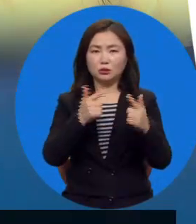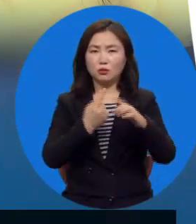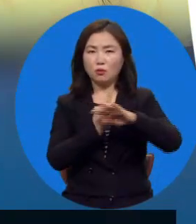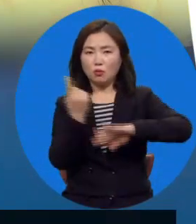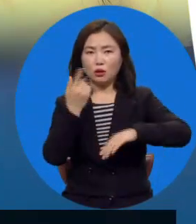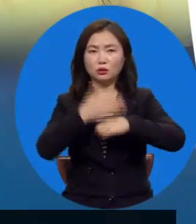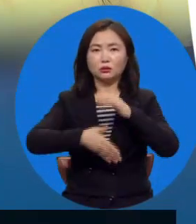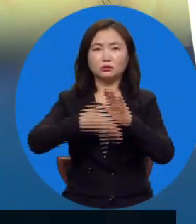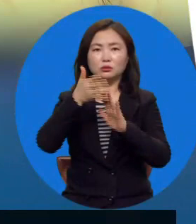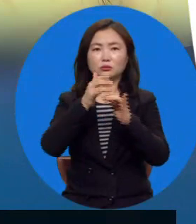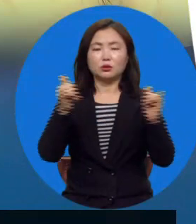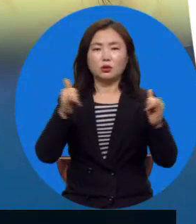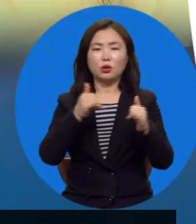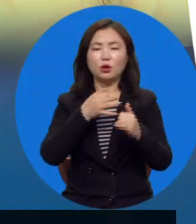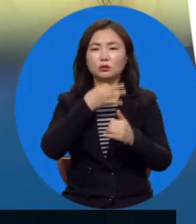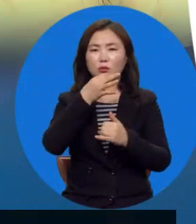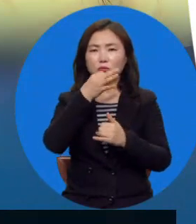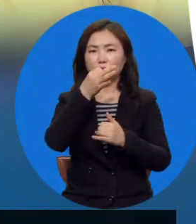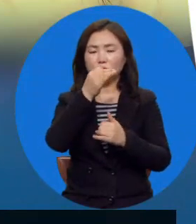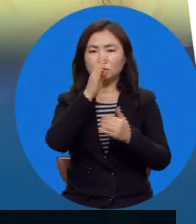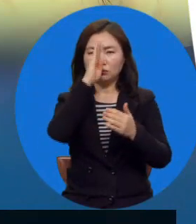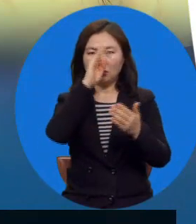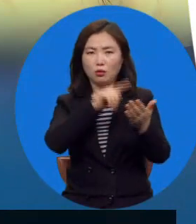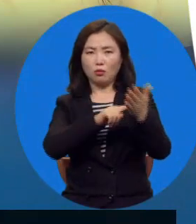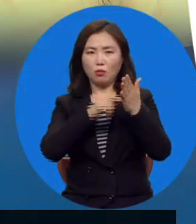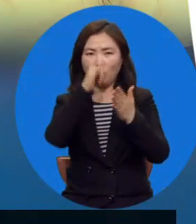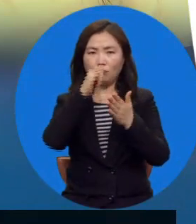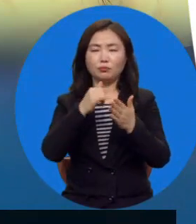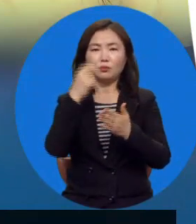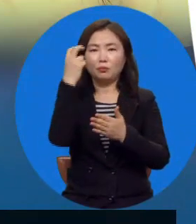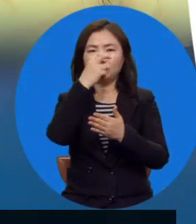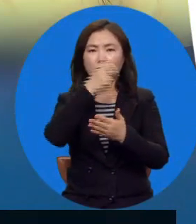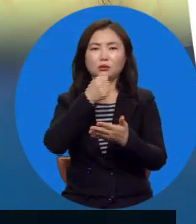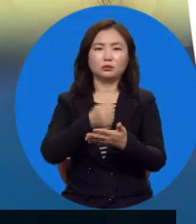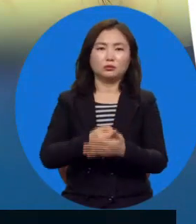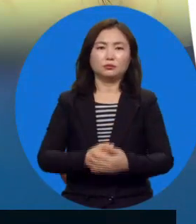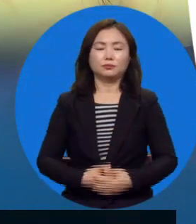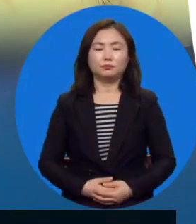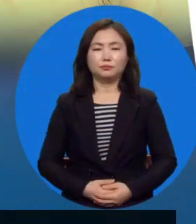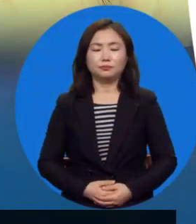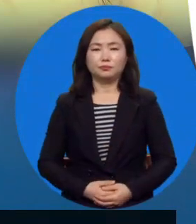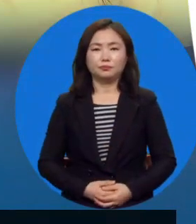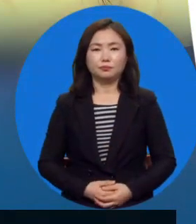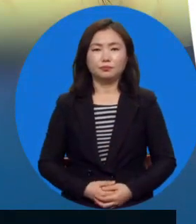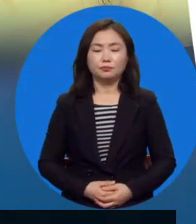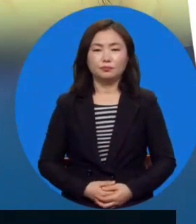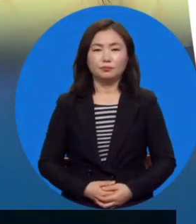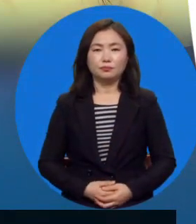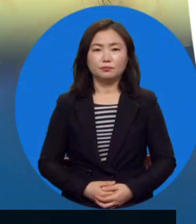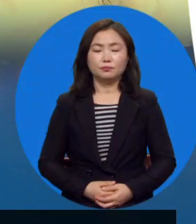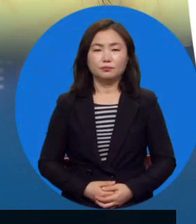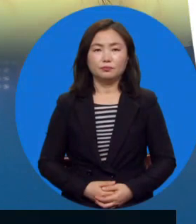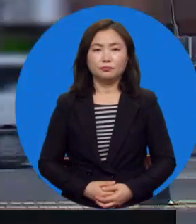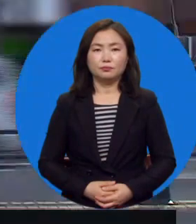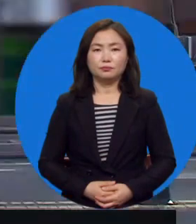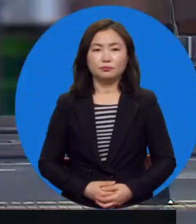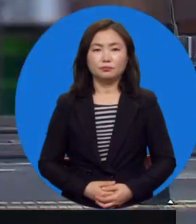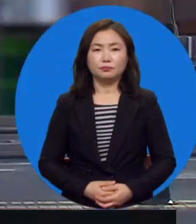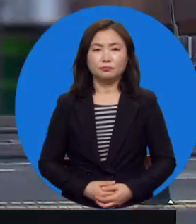아니더라도 대구시민의 경우에는 감기 증상만 있어도 검사 드렸습니다 보도에 이상원 기자 입니다